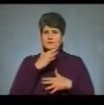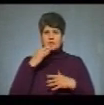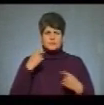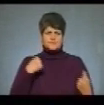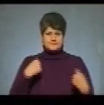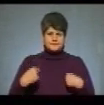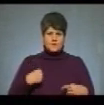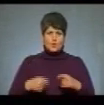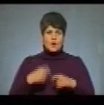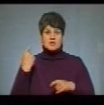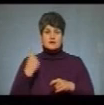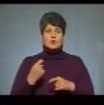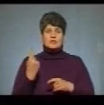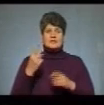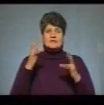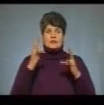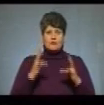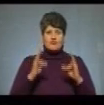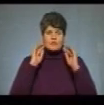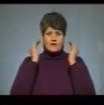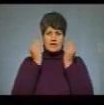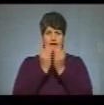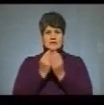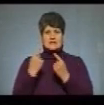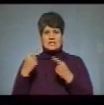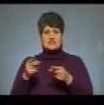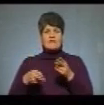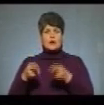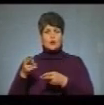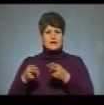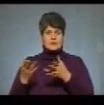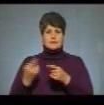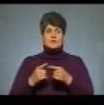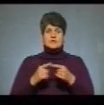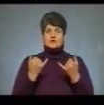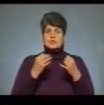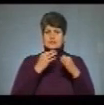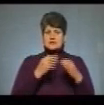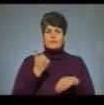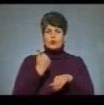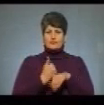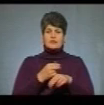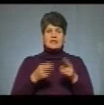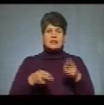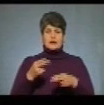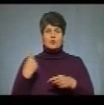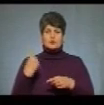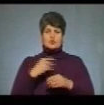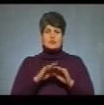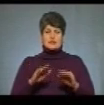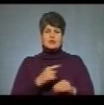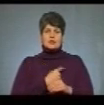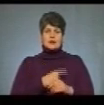Один травмований знаходиться у відділенні реанімації, інший – у хірургії. Про це нам сьогодні повідомив головний лікар обласної дитячої лікарні